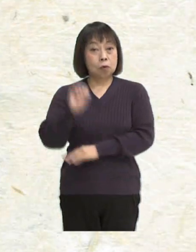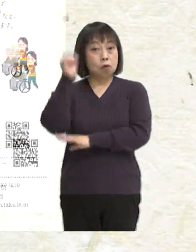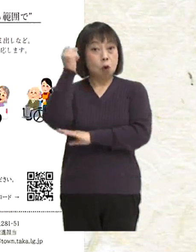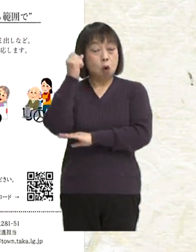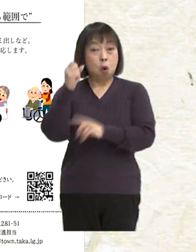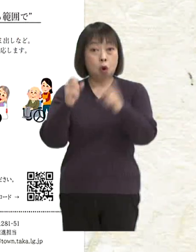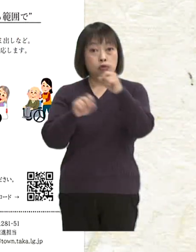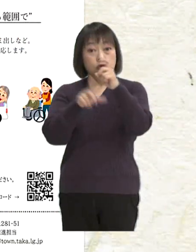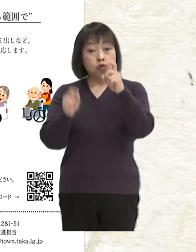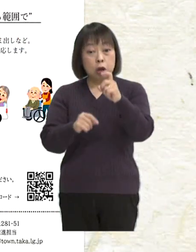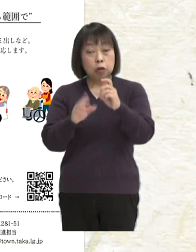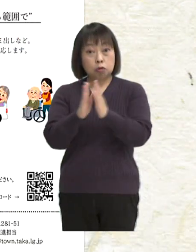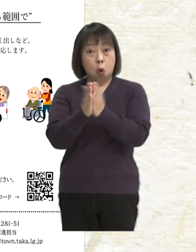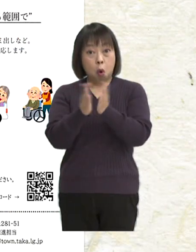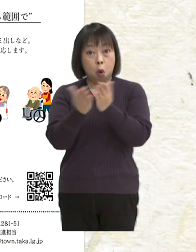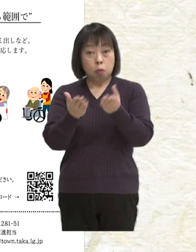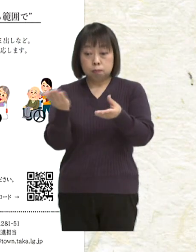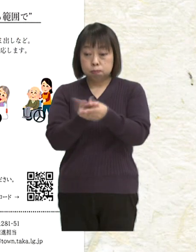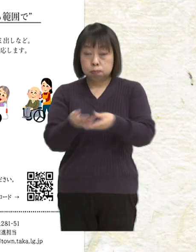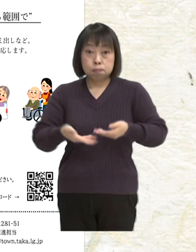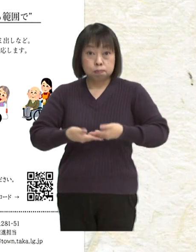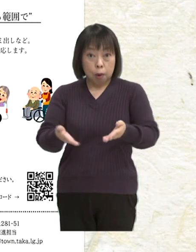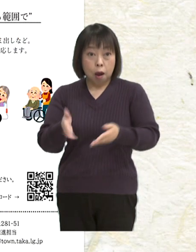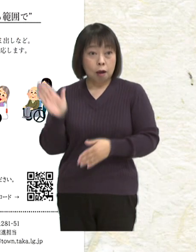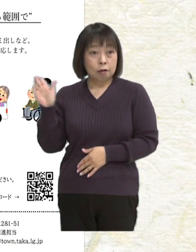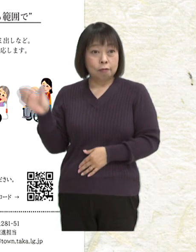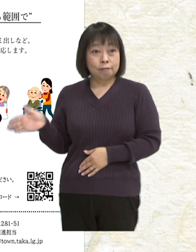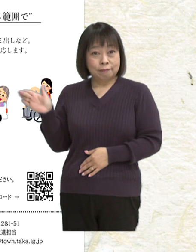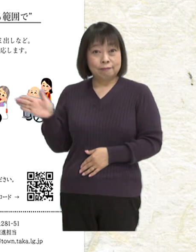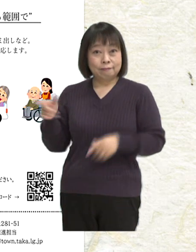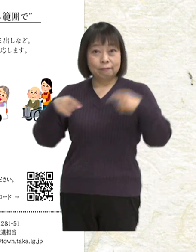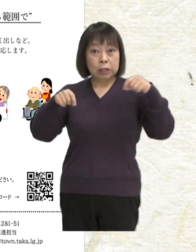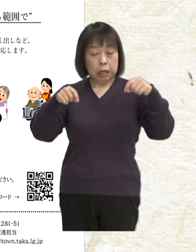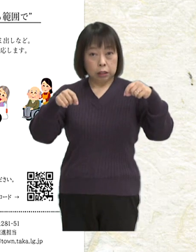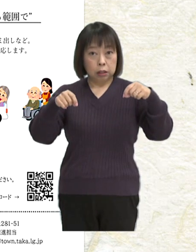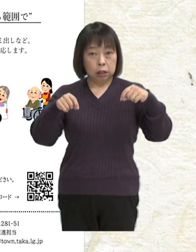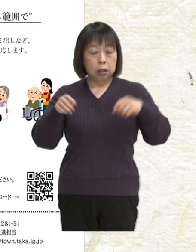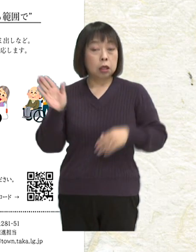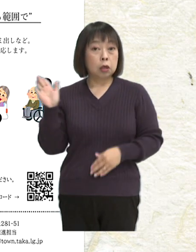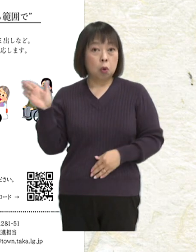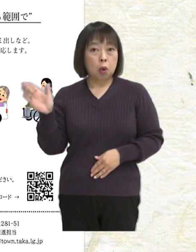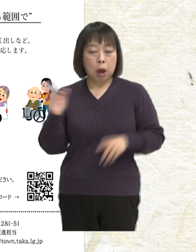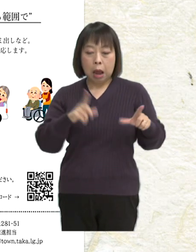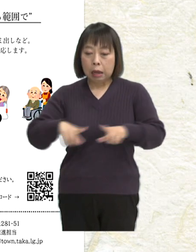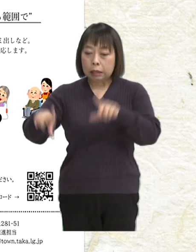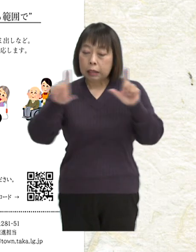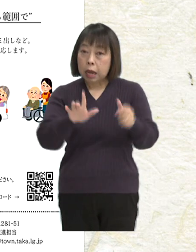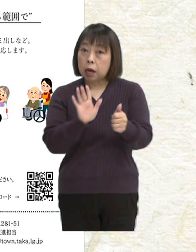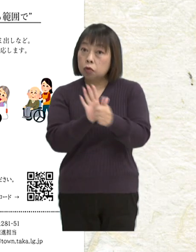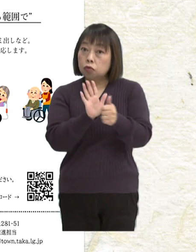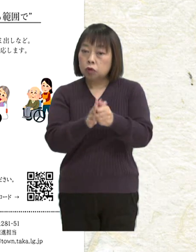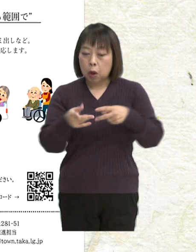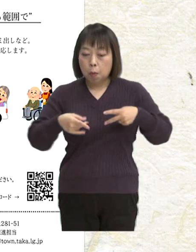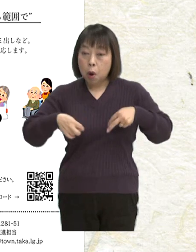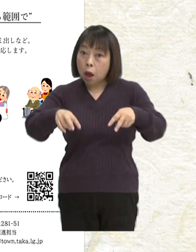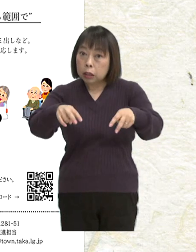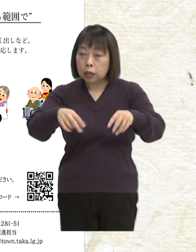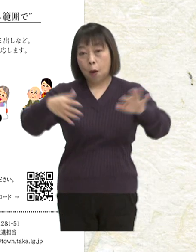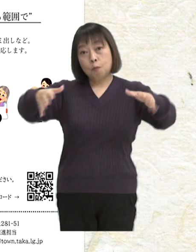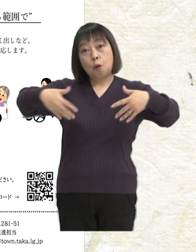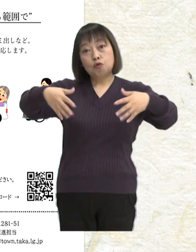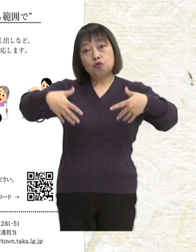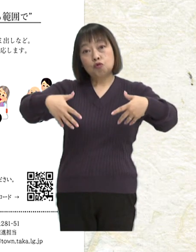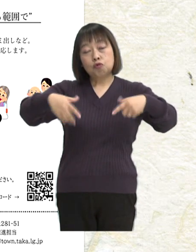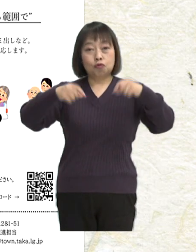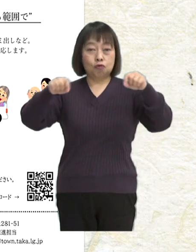広報10月号とともに配布されたこちらのチラシ。これは生活支援ボランティア募集のお知らせ